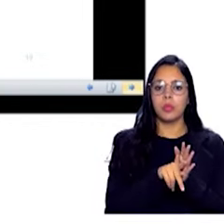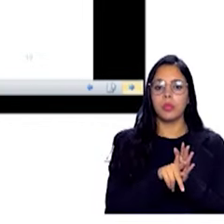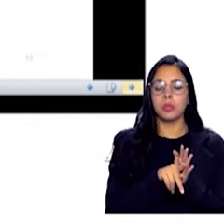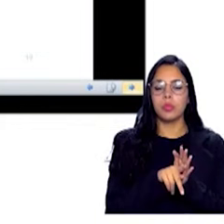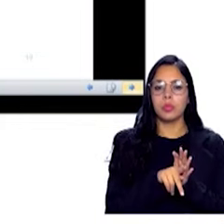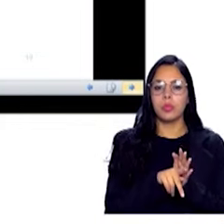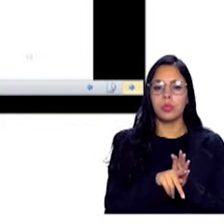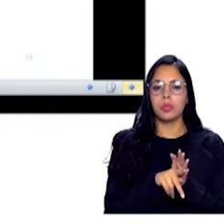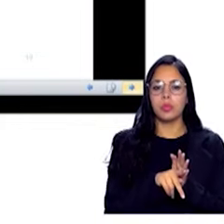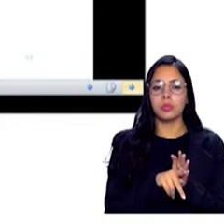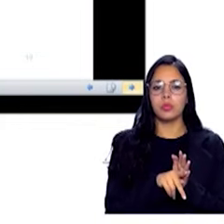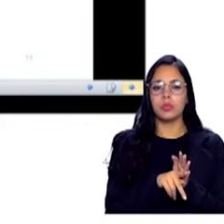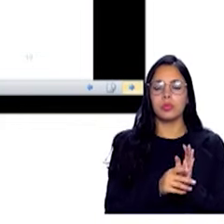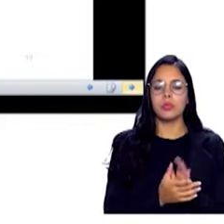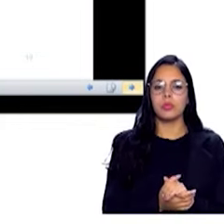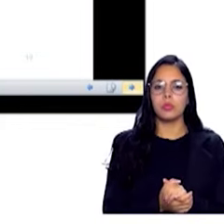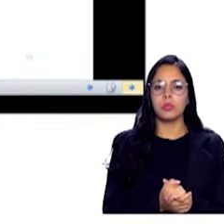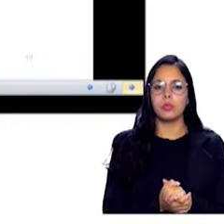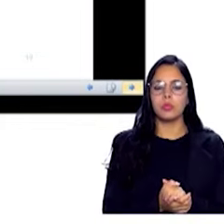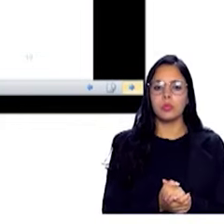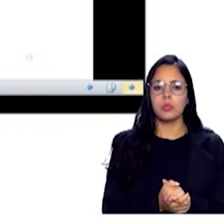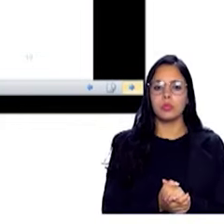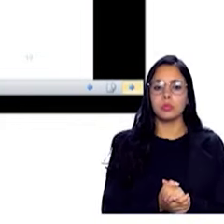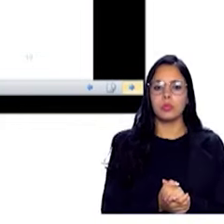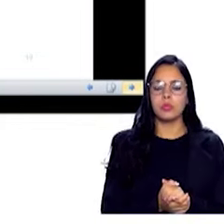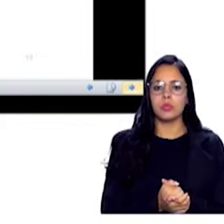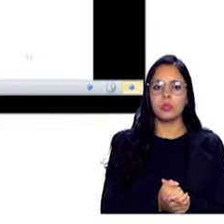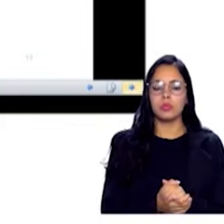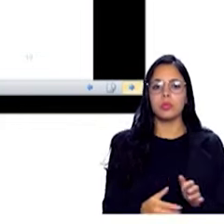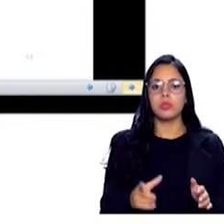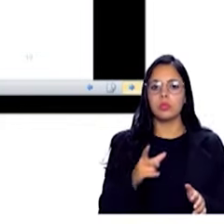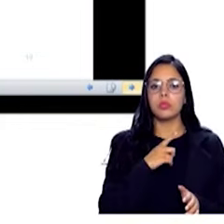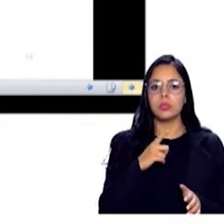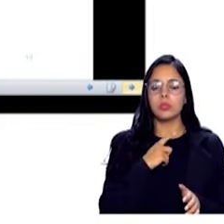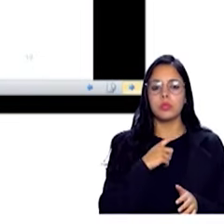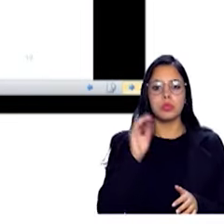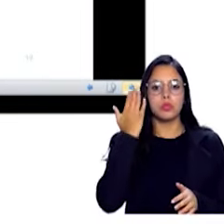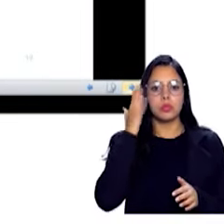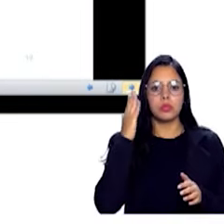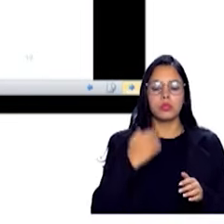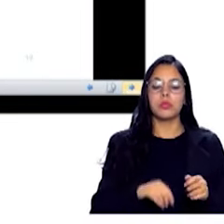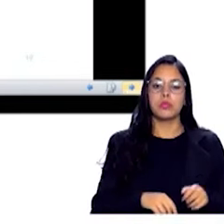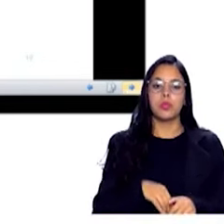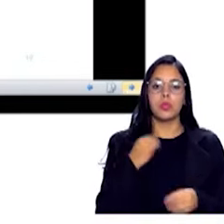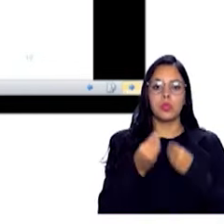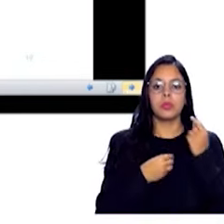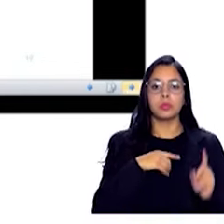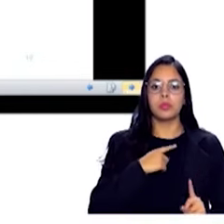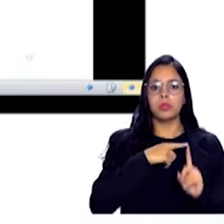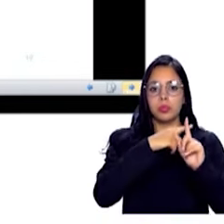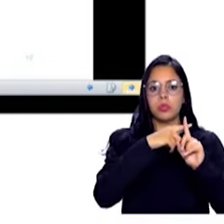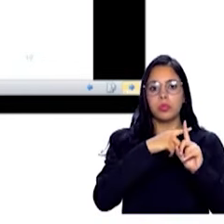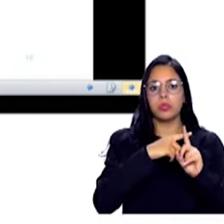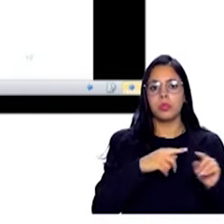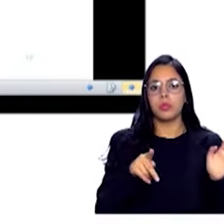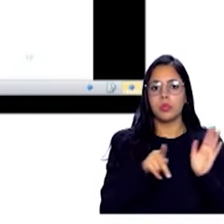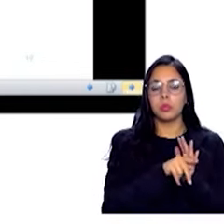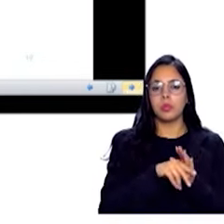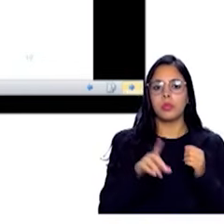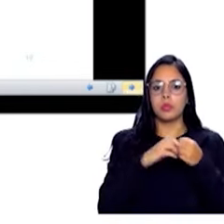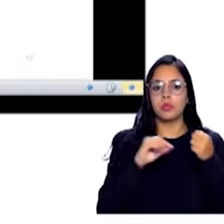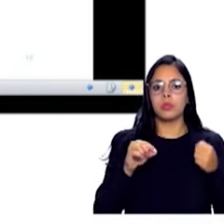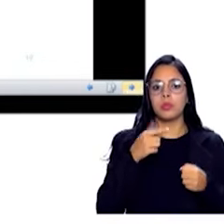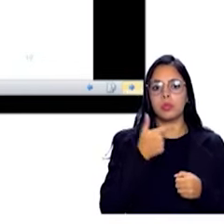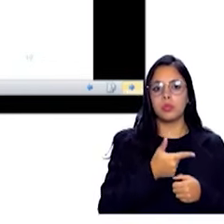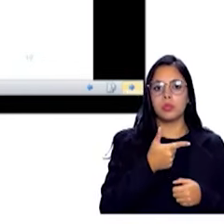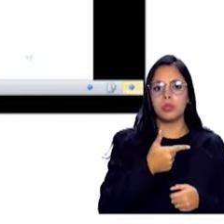di cassazione di interpretare in via preventiva Una Norma di diritto l'articolo 363 Bis contiene